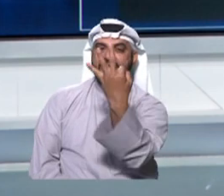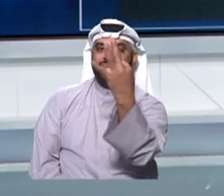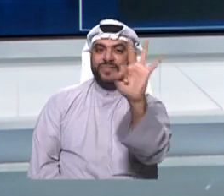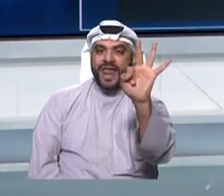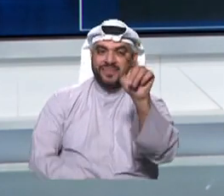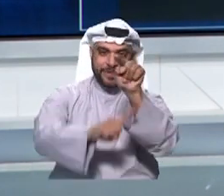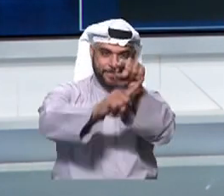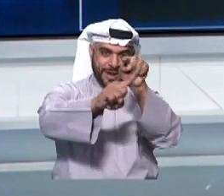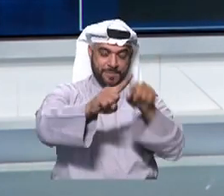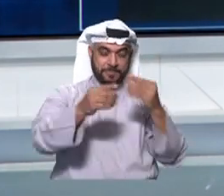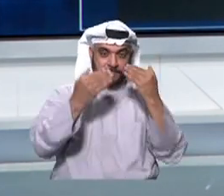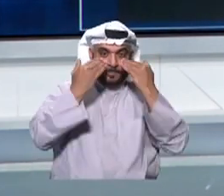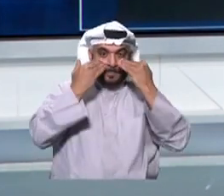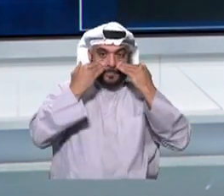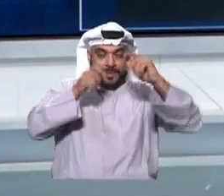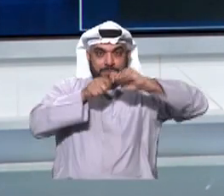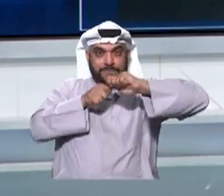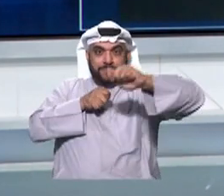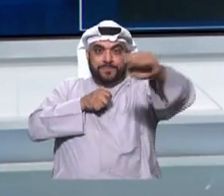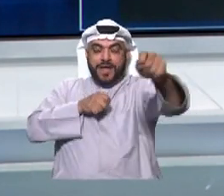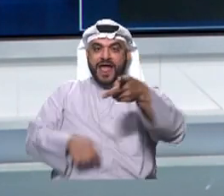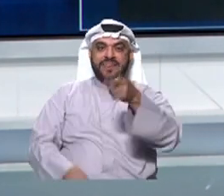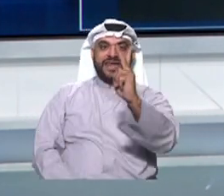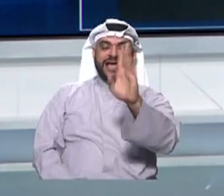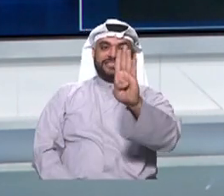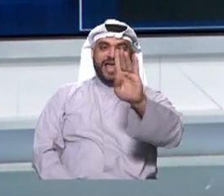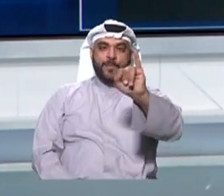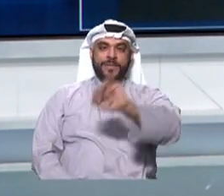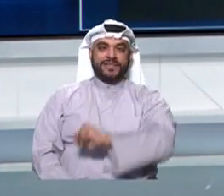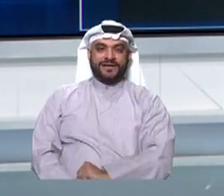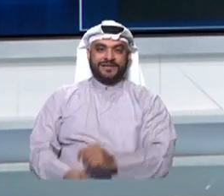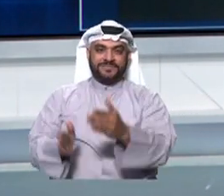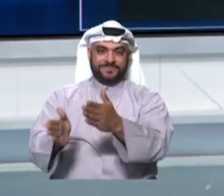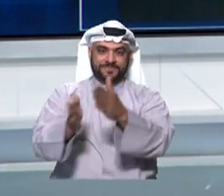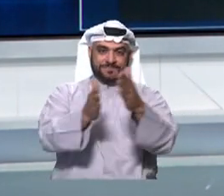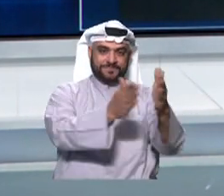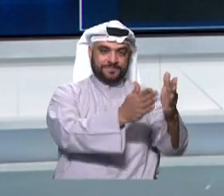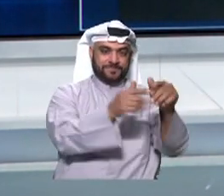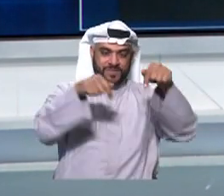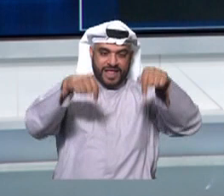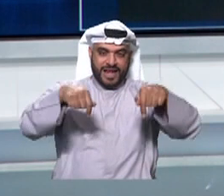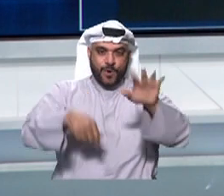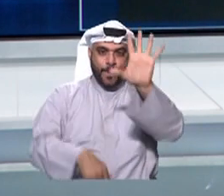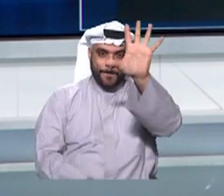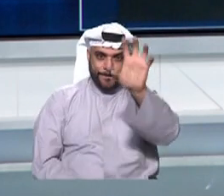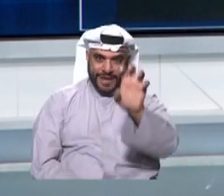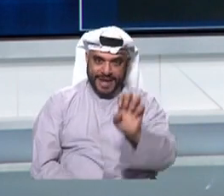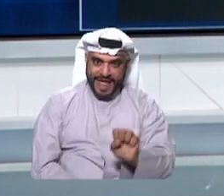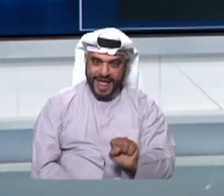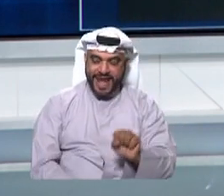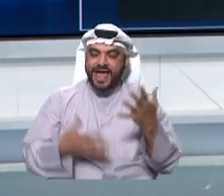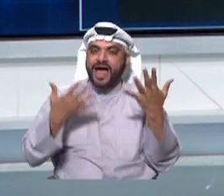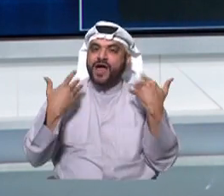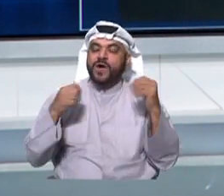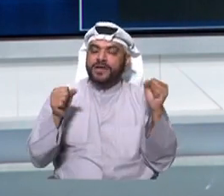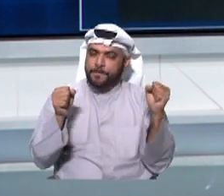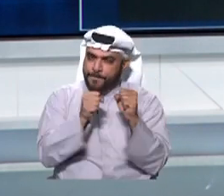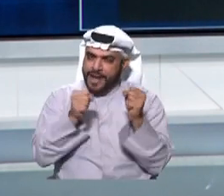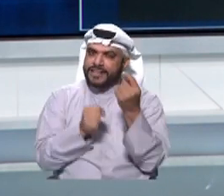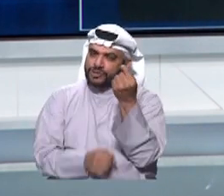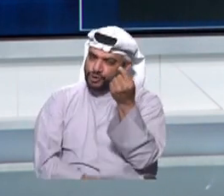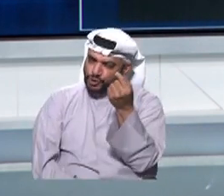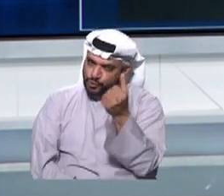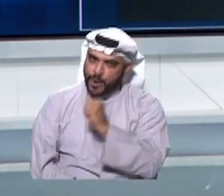الأفقية جيدة تتجاوز 12 كيلو. الأجواء المتوقعة هذه الليلة، متوقعة أجواء تميل إلى البرودة